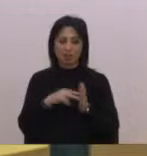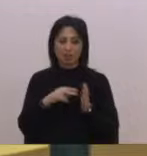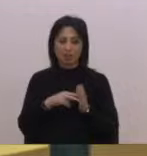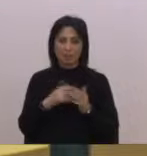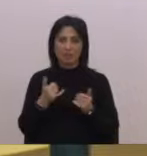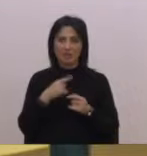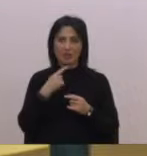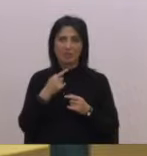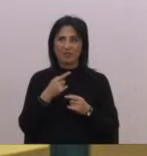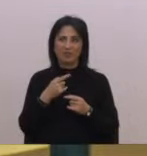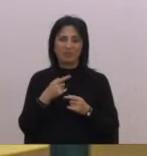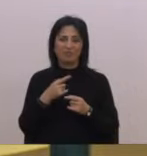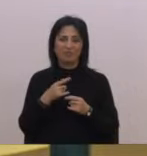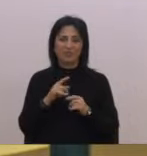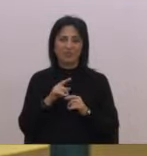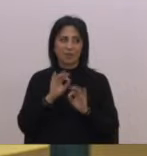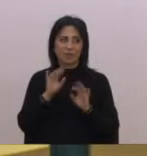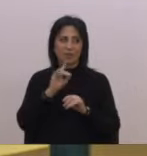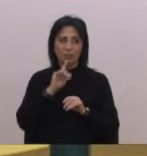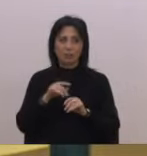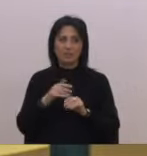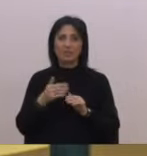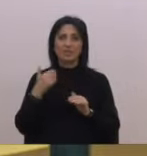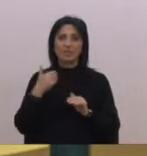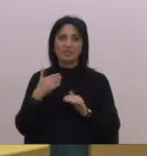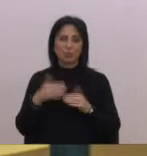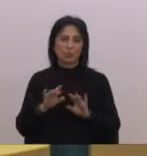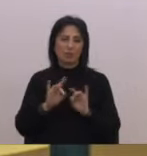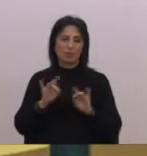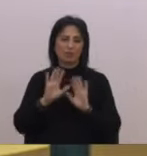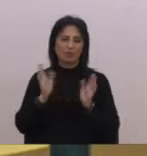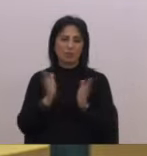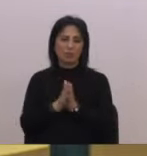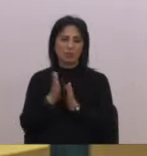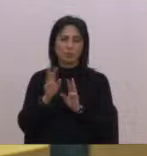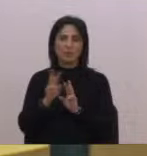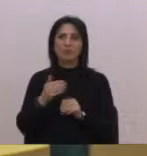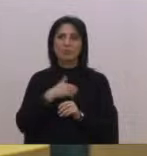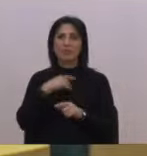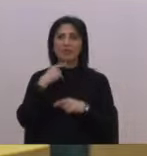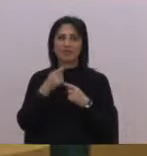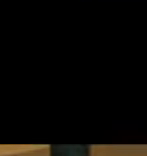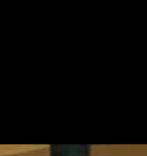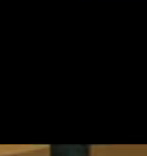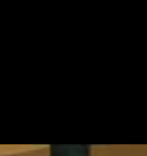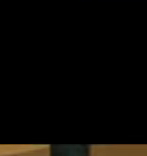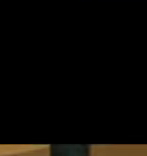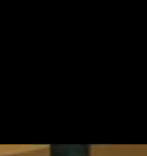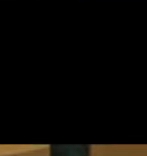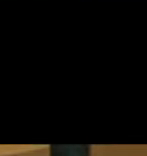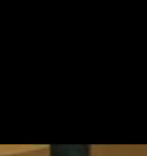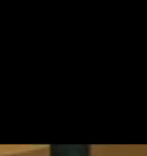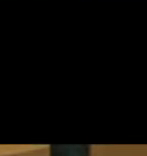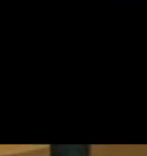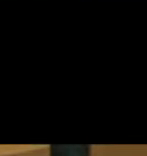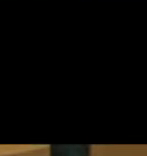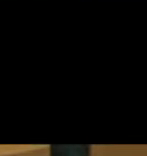ახლა რა თქმა უნდა არ გამეორდები იმაზე, რაზეც წინვალთი საუბრობ ბატონო მინისტრმა. მინდა თქვა, რომ ზოგადად